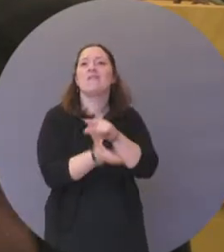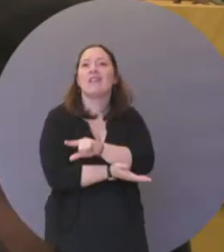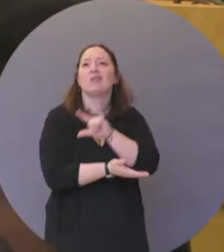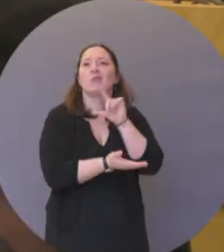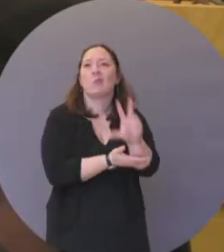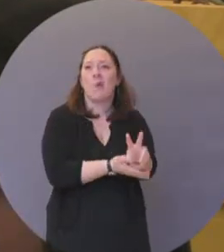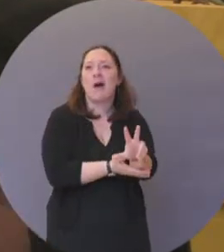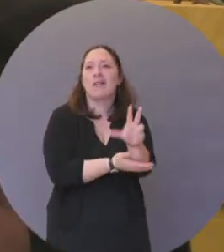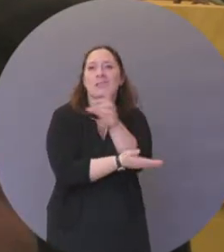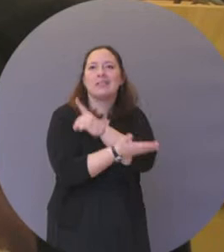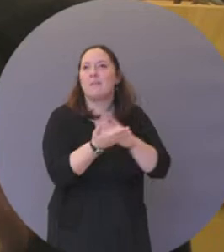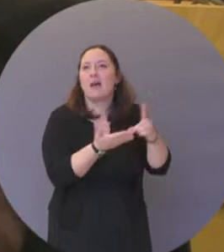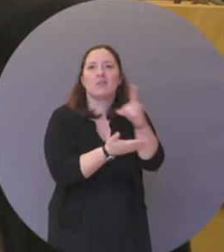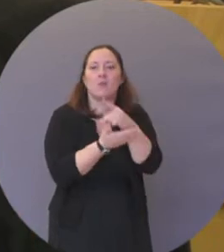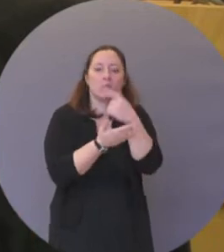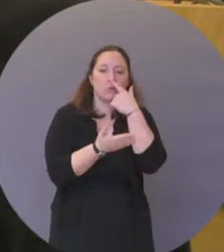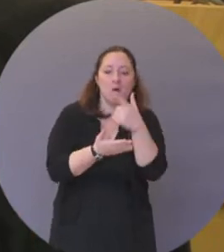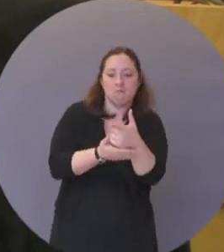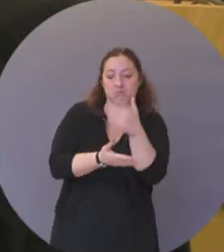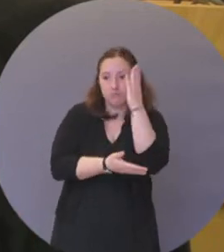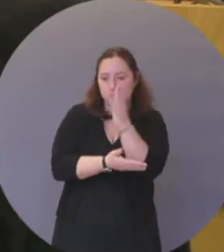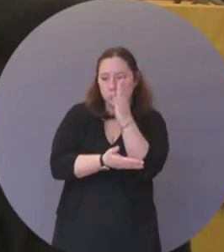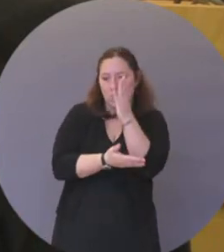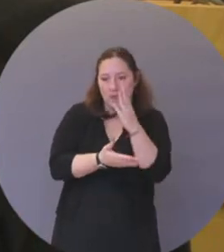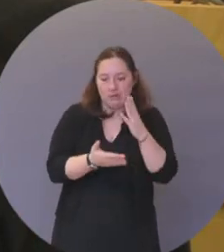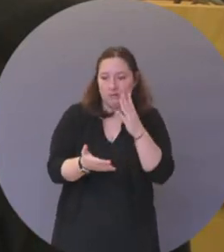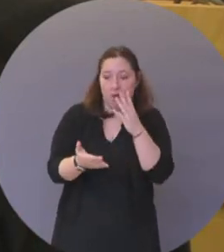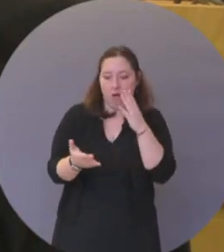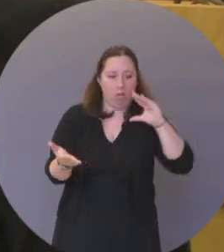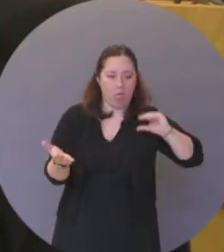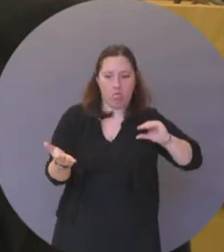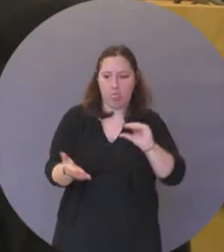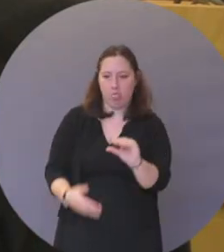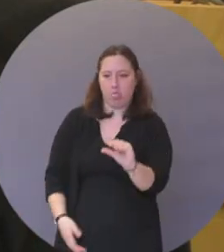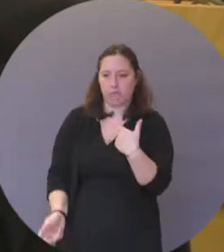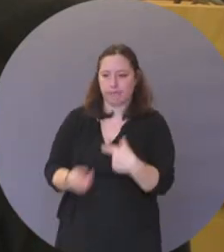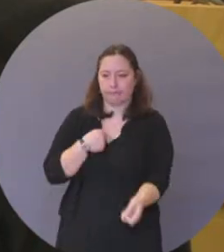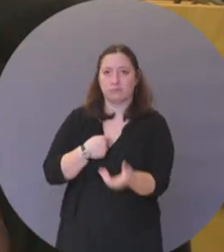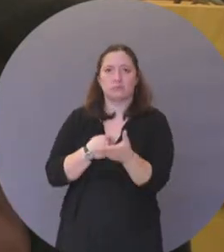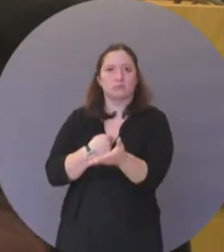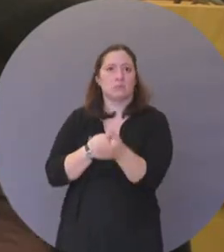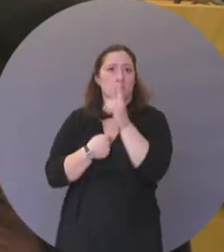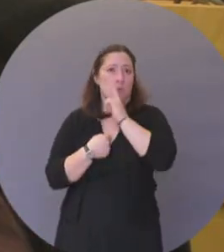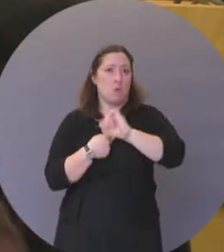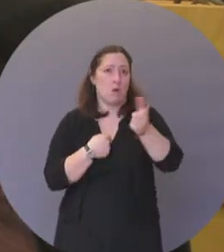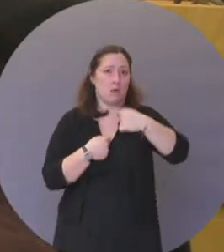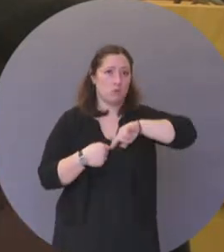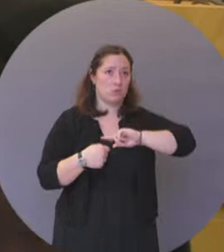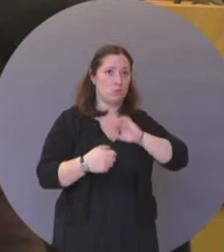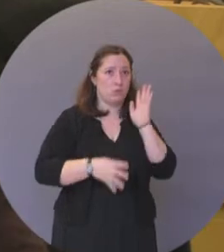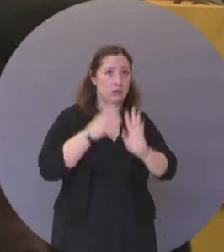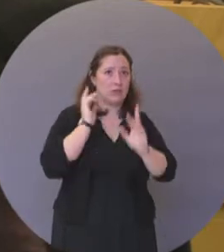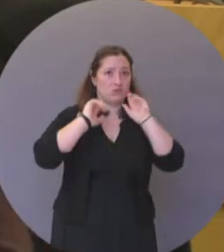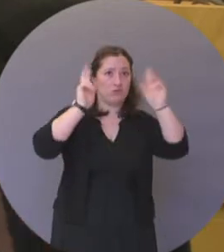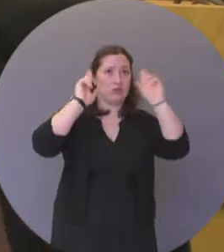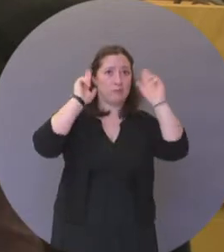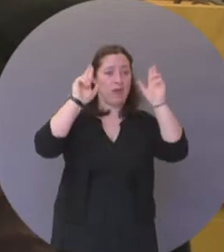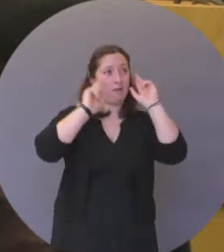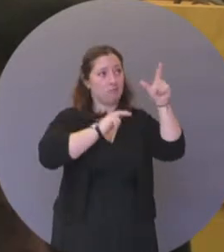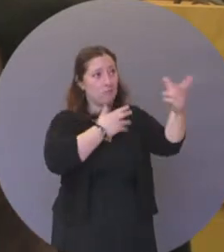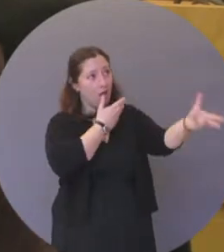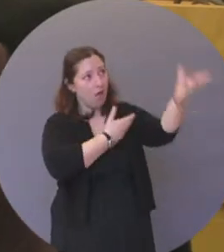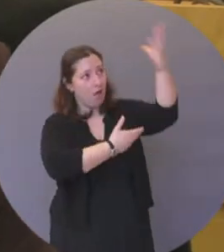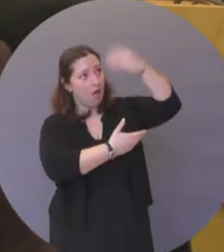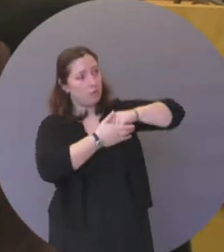ne répond pas à l'ambition à la nécessité d'accompagner mieux les bénéficiaires du RSA on ose espérer te retrouver dans son